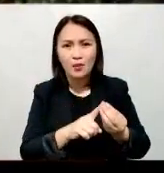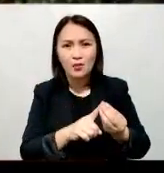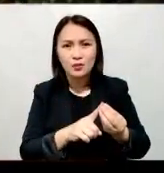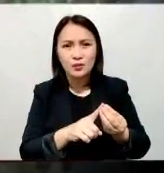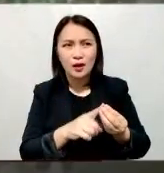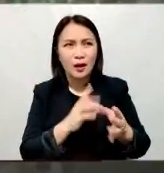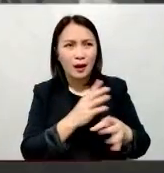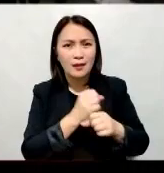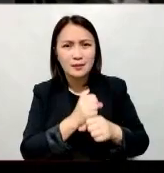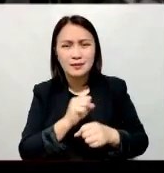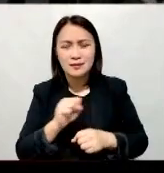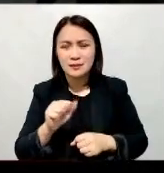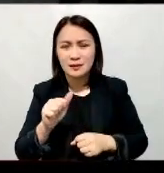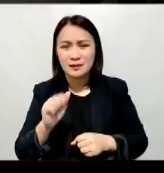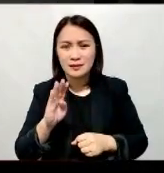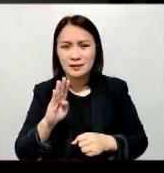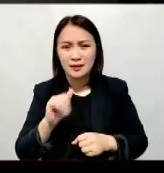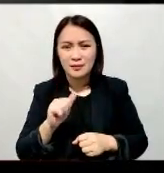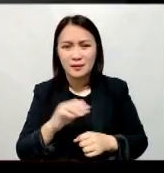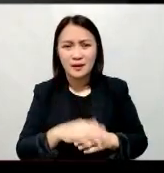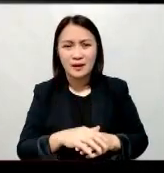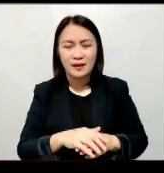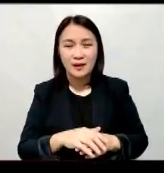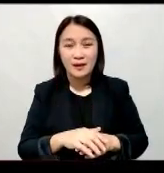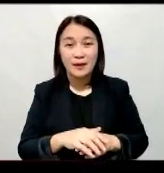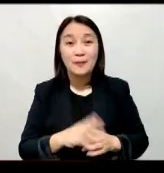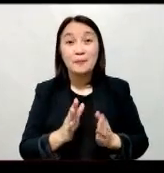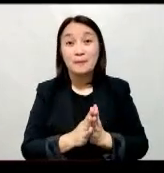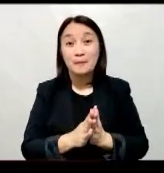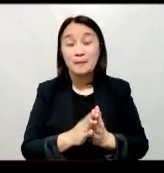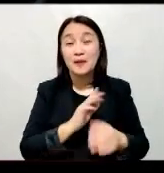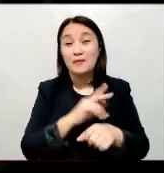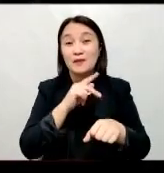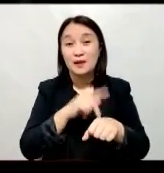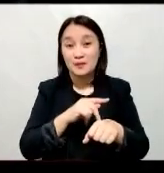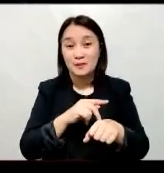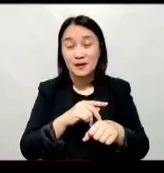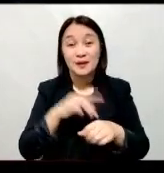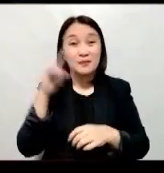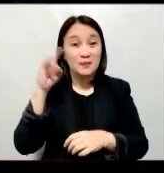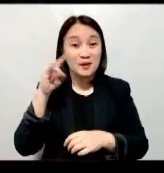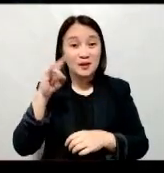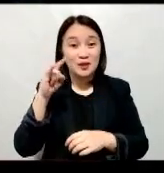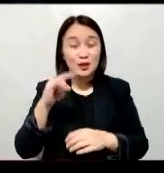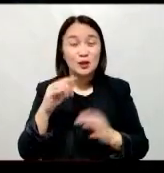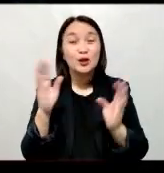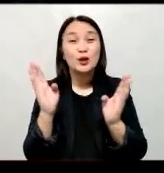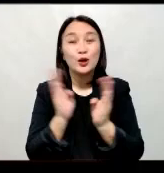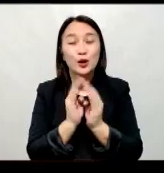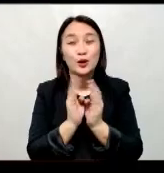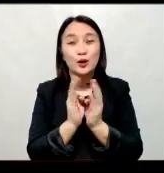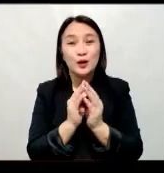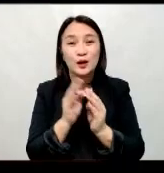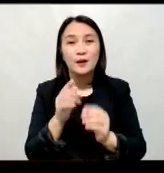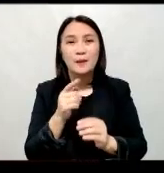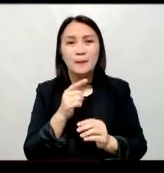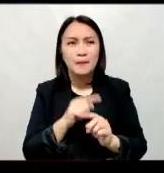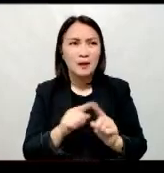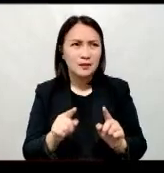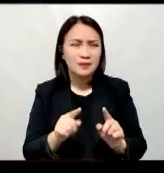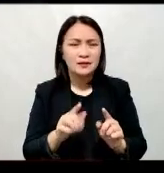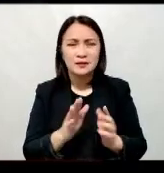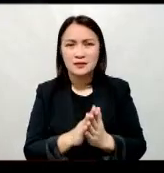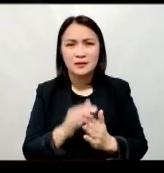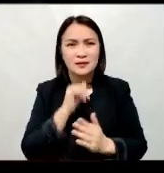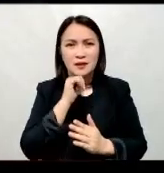sa Sabah. Sa isa namang Philippine media conference, sinabi ng Pangulo na nababanggit ang Sabah sa mga pagpupulong, pero ito ay isang bagay